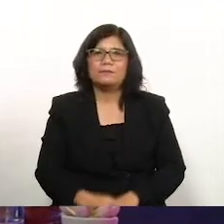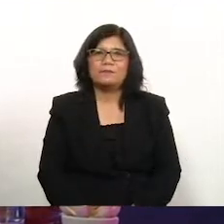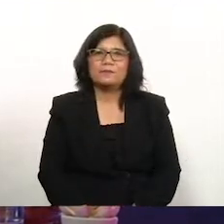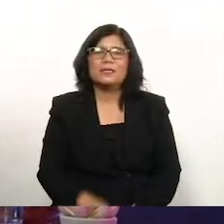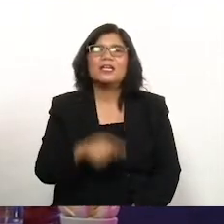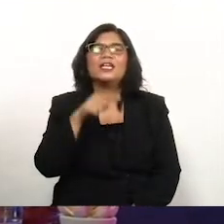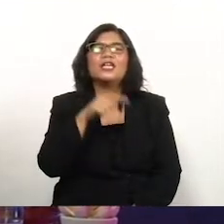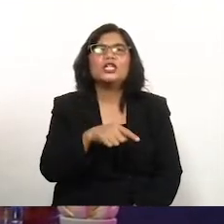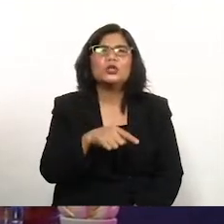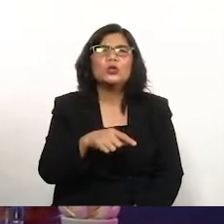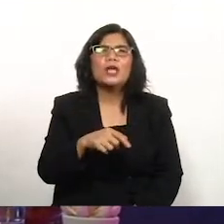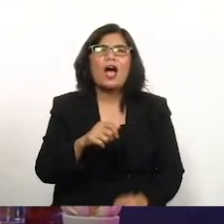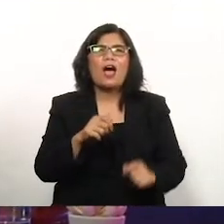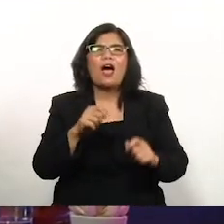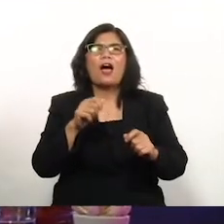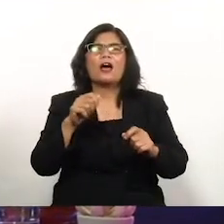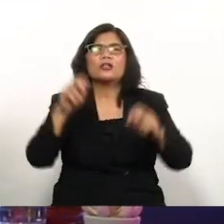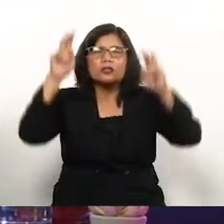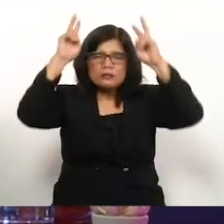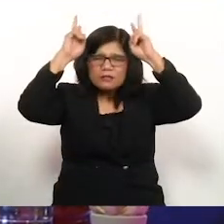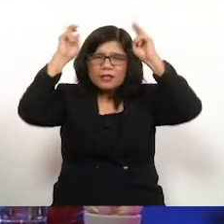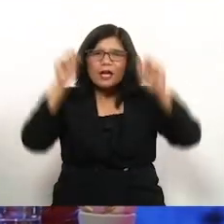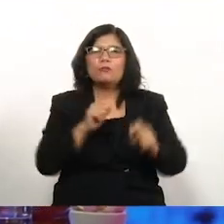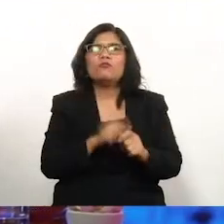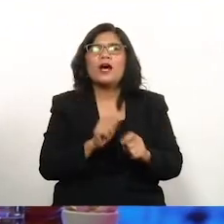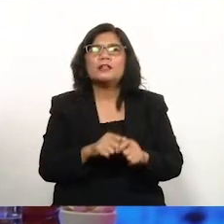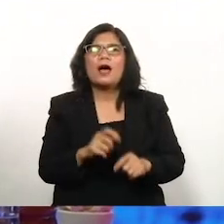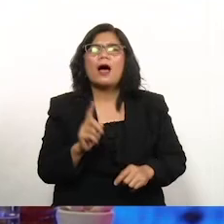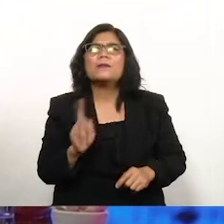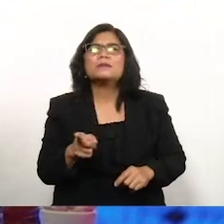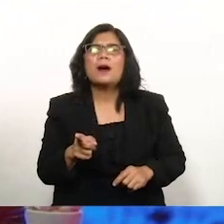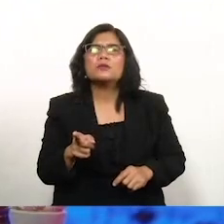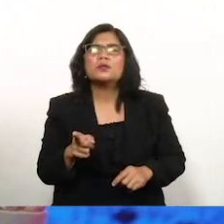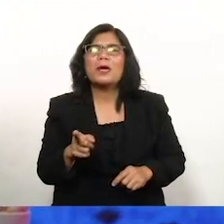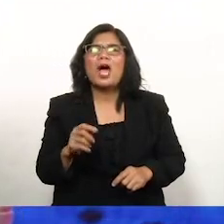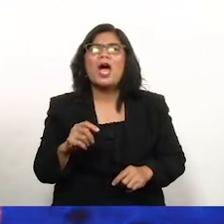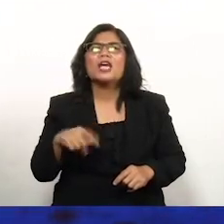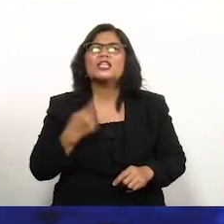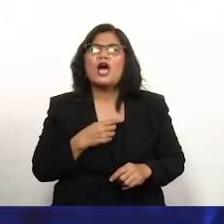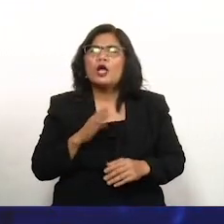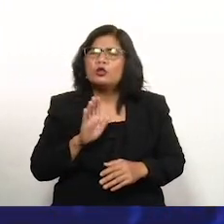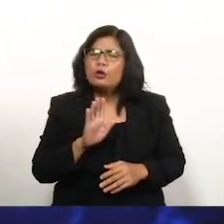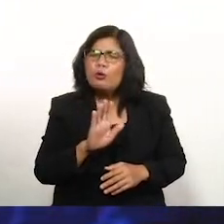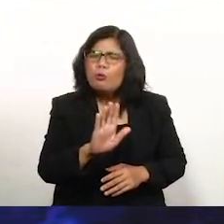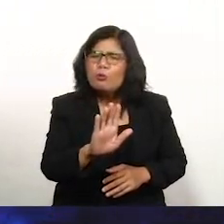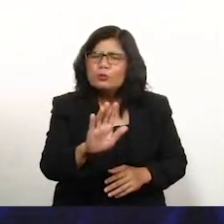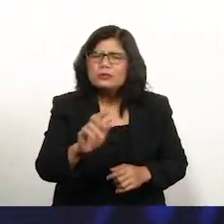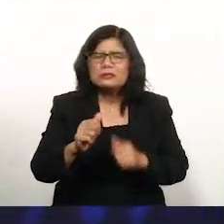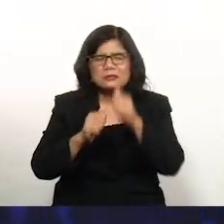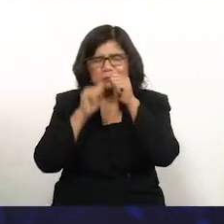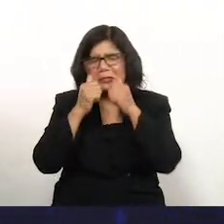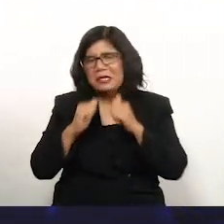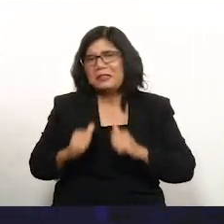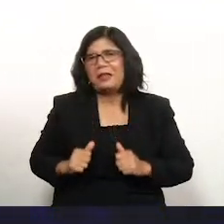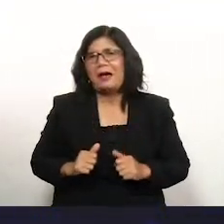Hai itu yang setan buat supaya kita sengsara terus Hai sebagai hamba Allah Hanya mengingatkan